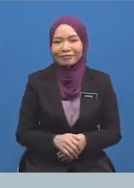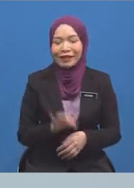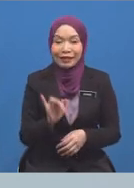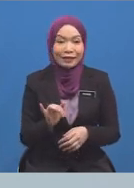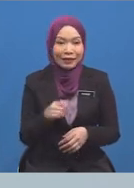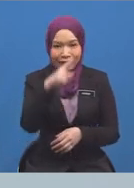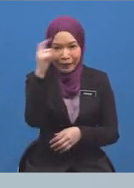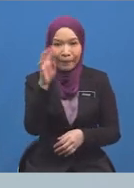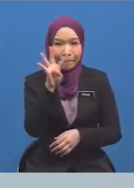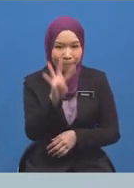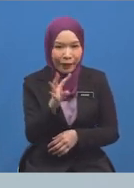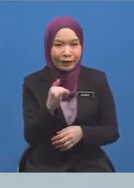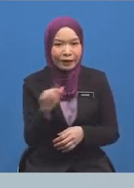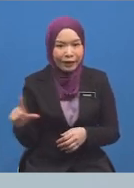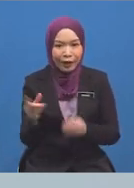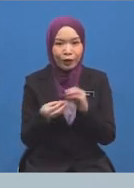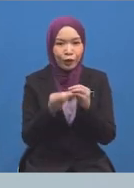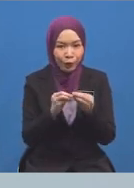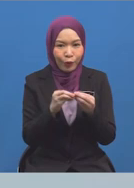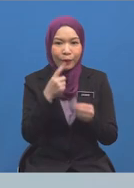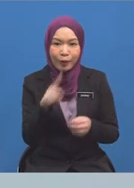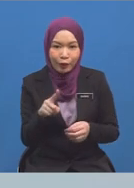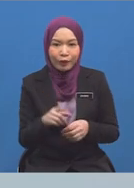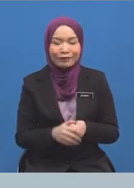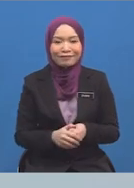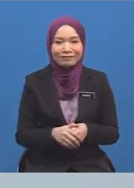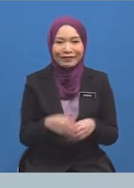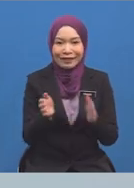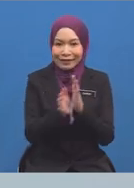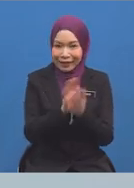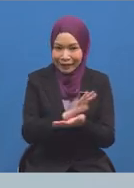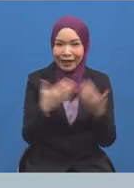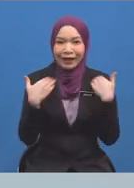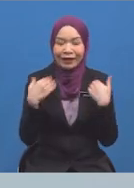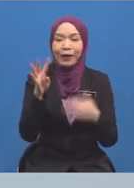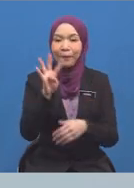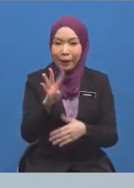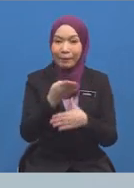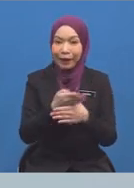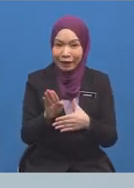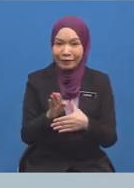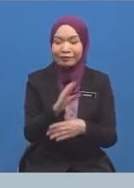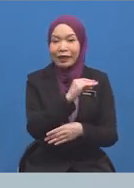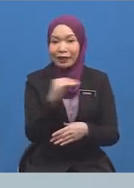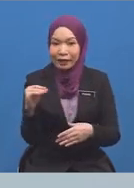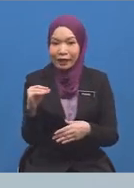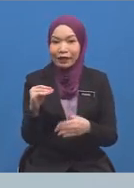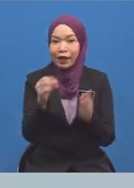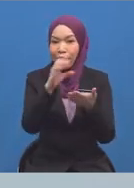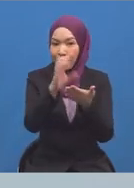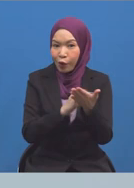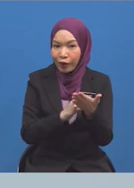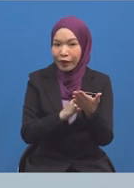mage4 lah bahagia yang ada kemudian Mari kita lolican pecahan